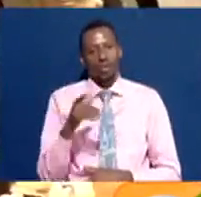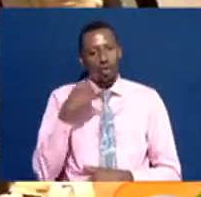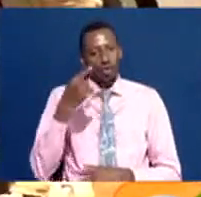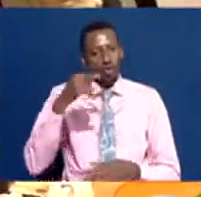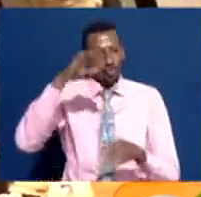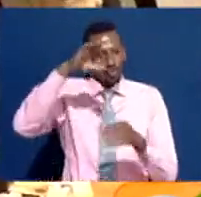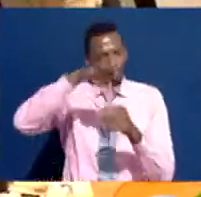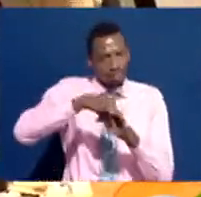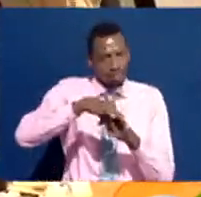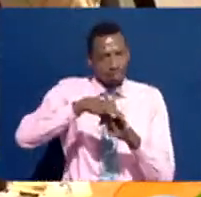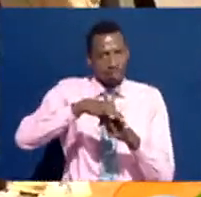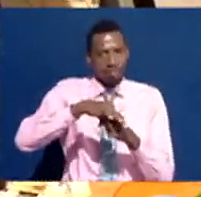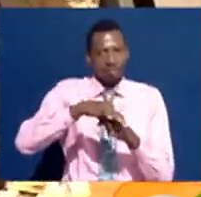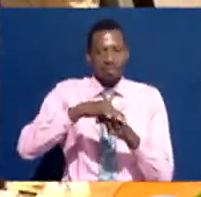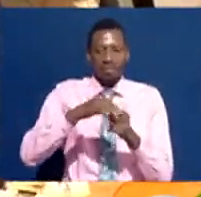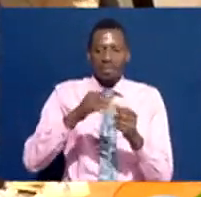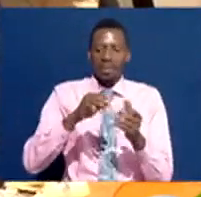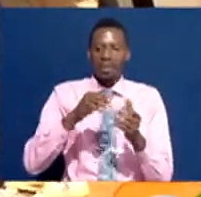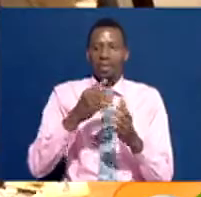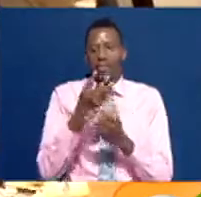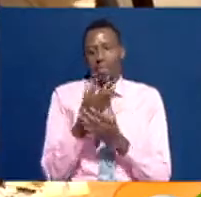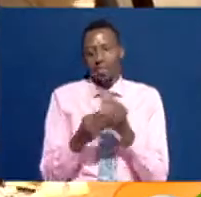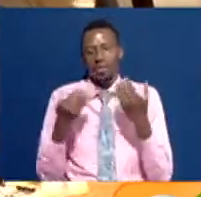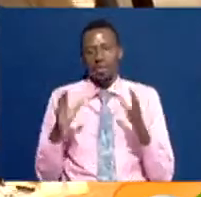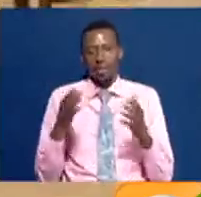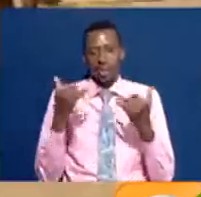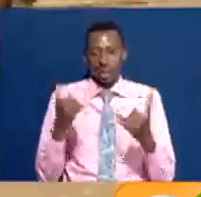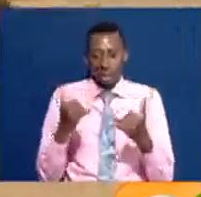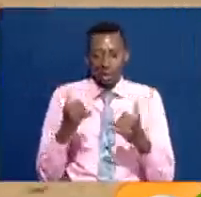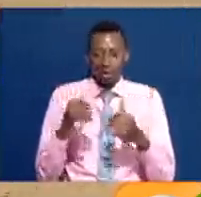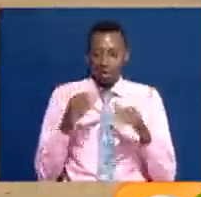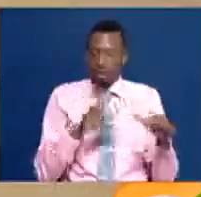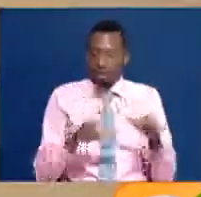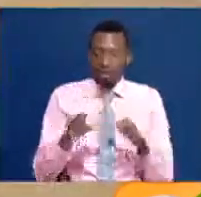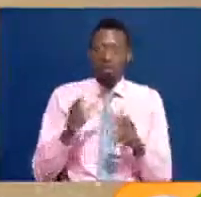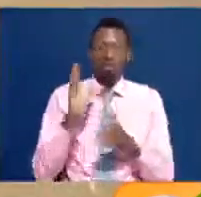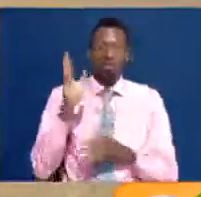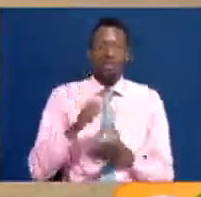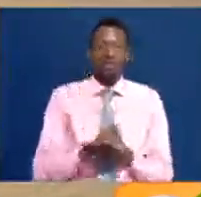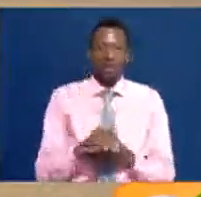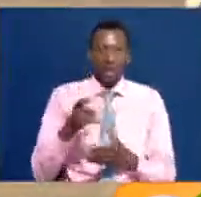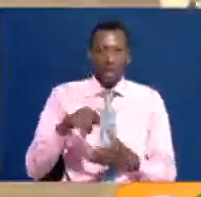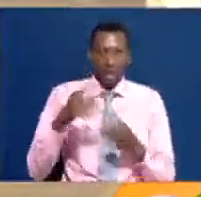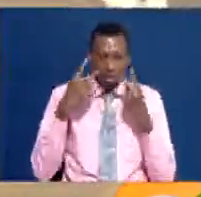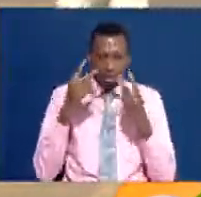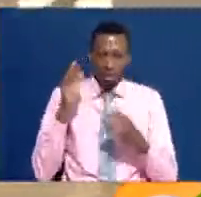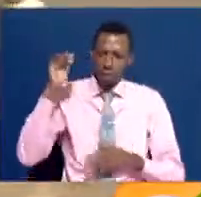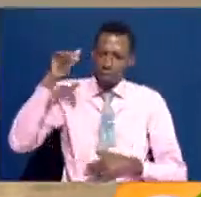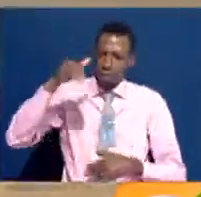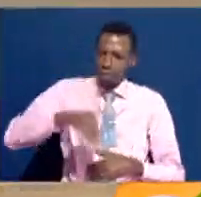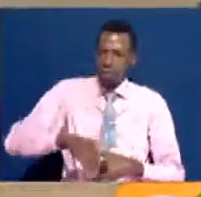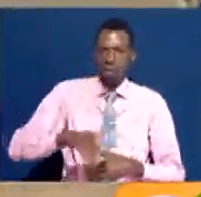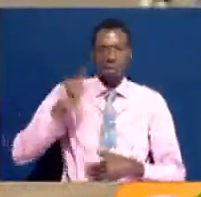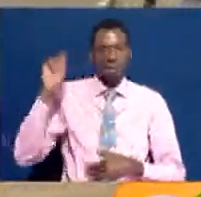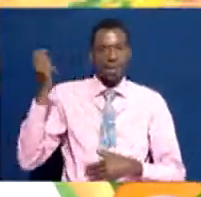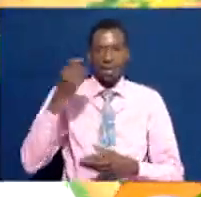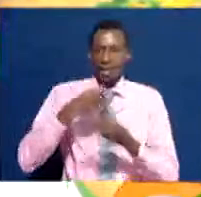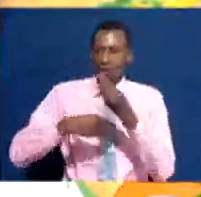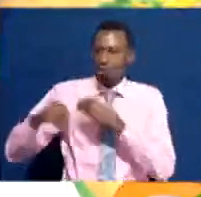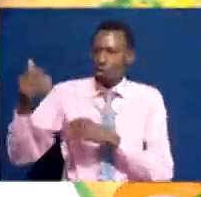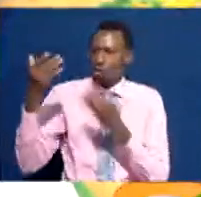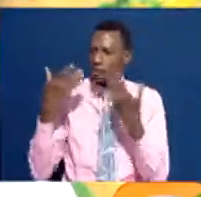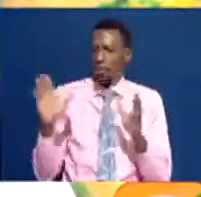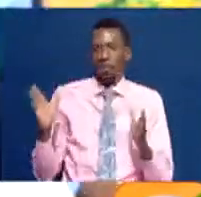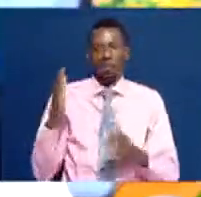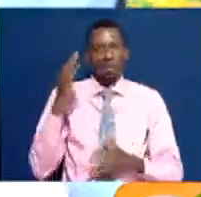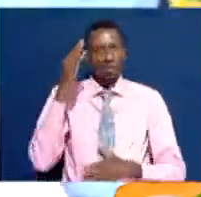walichagua wameanguka. Sasa ni kuelekea kwa masimu. Inaonekana sasa tumeenda simu kabisa, Kenya imeuzwa. Kwa